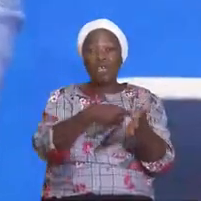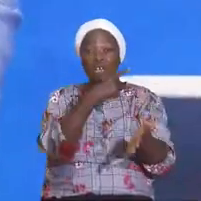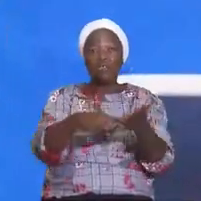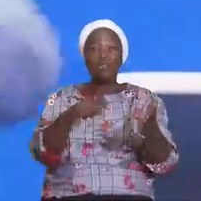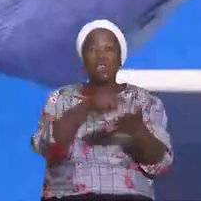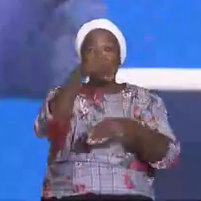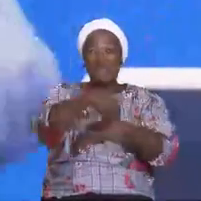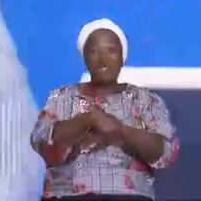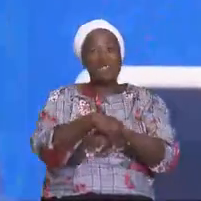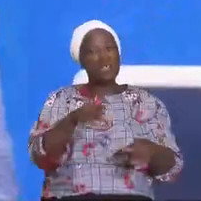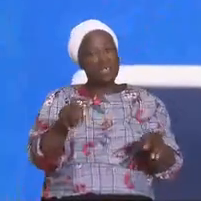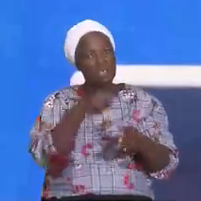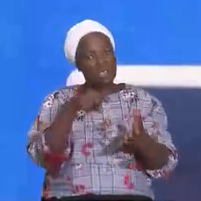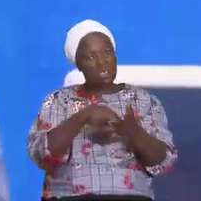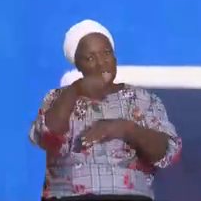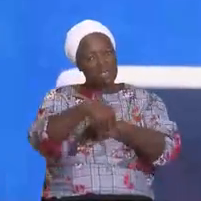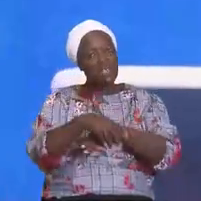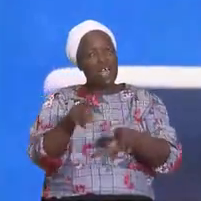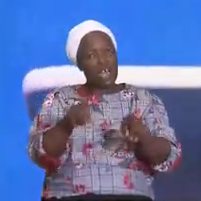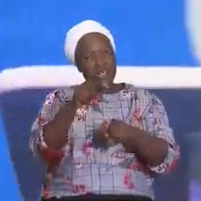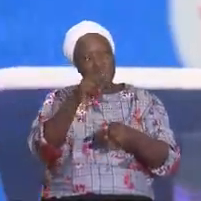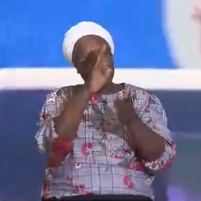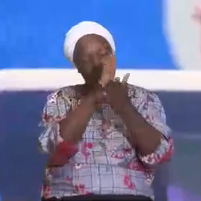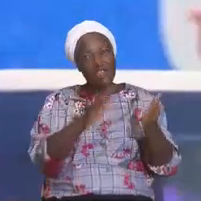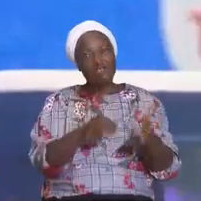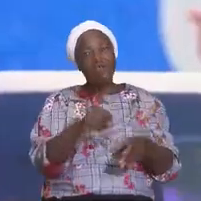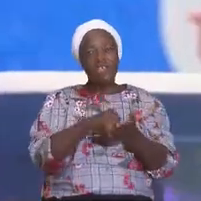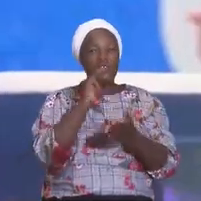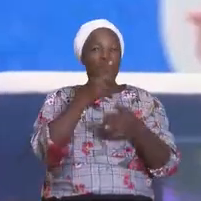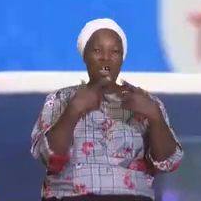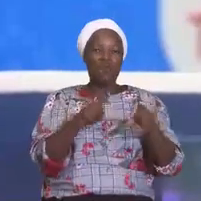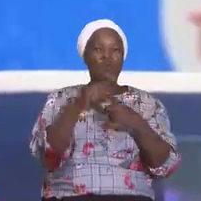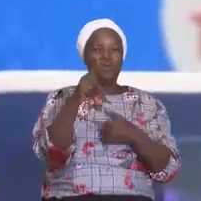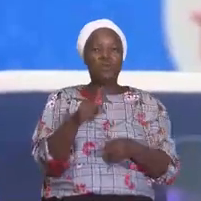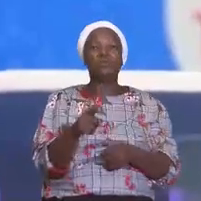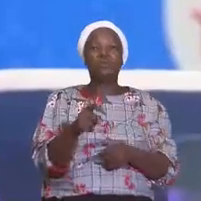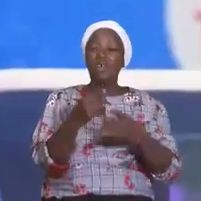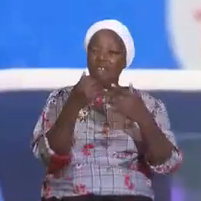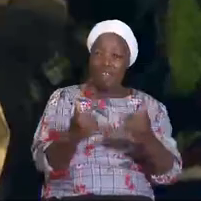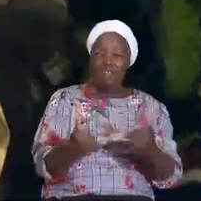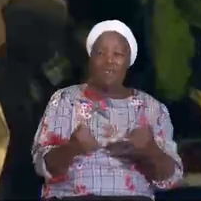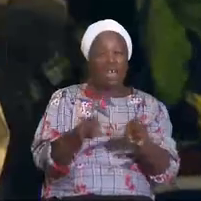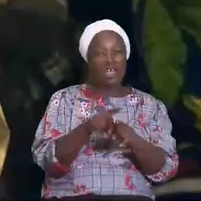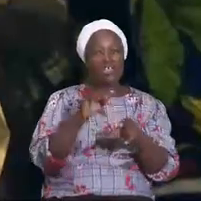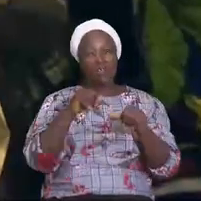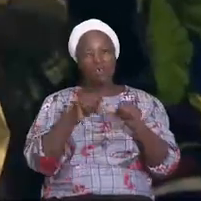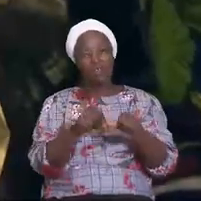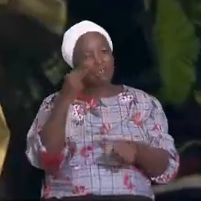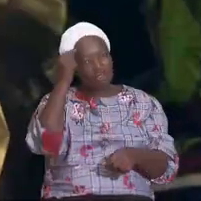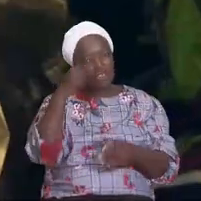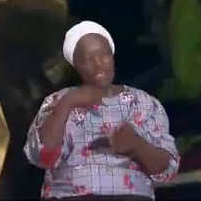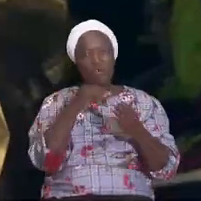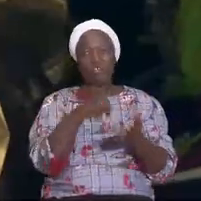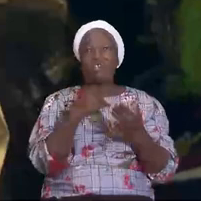l'esclavage du diable, que tout sera annulé ce soir, comme tu crois, ça va t'arriver.